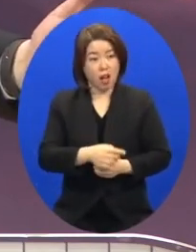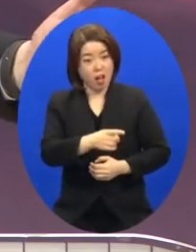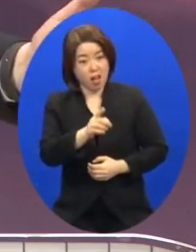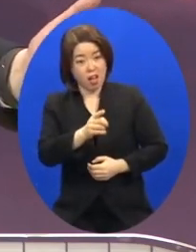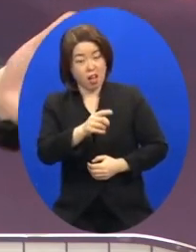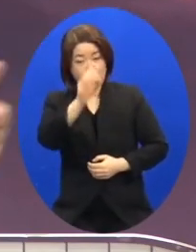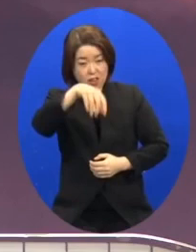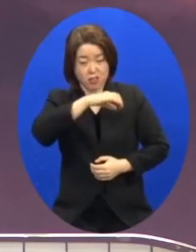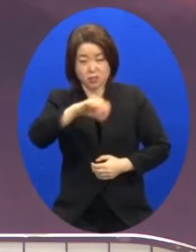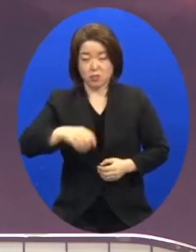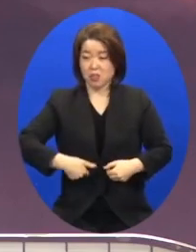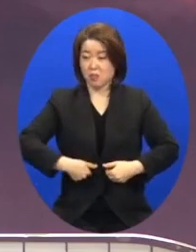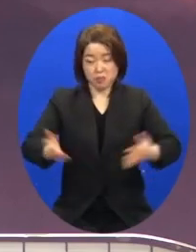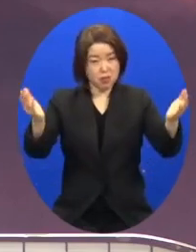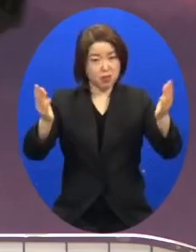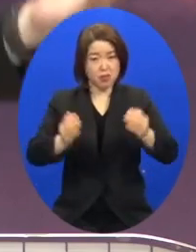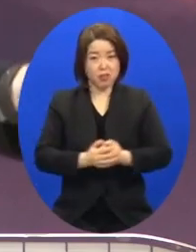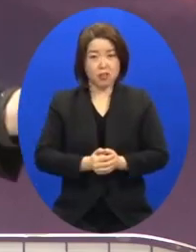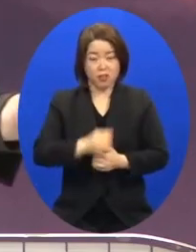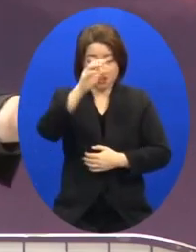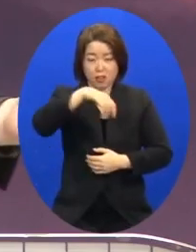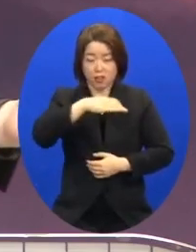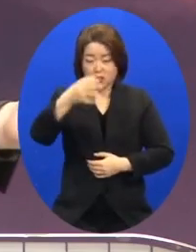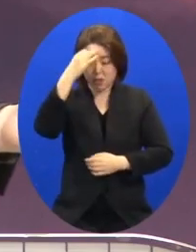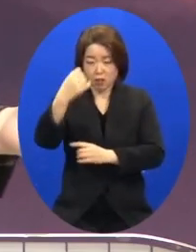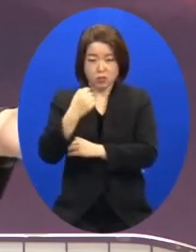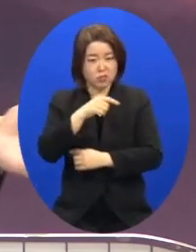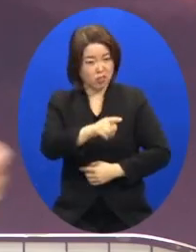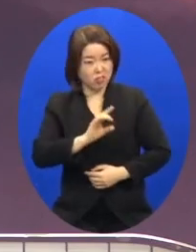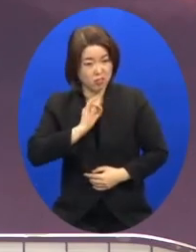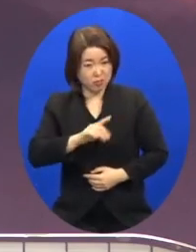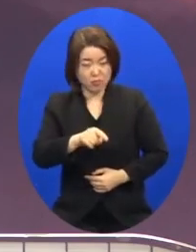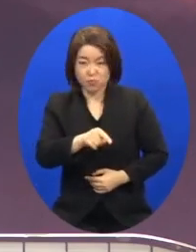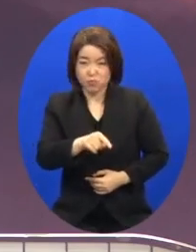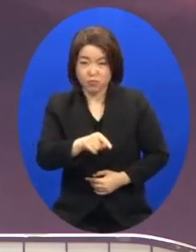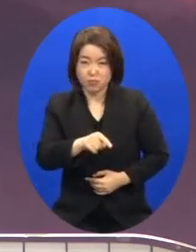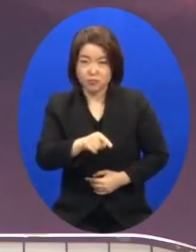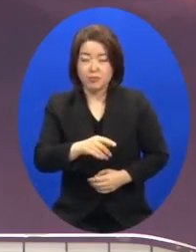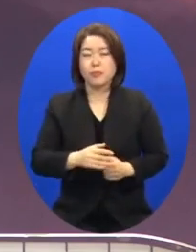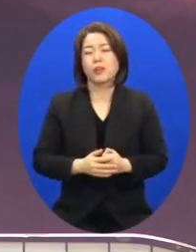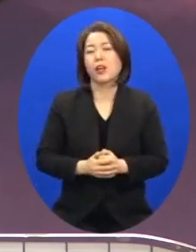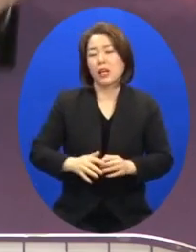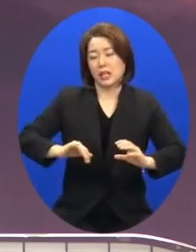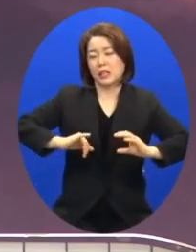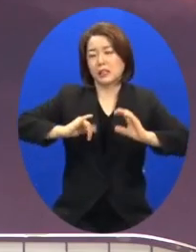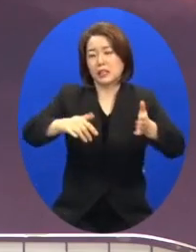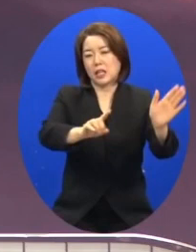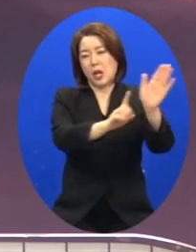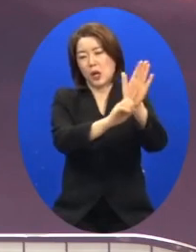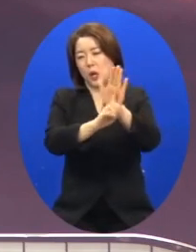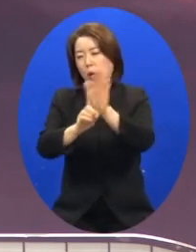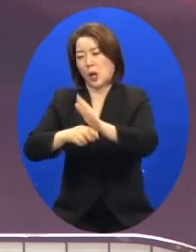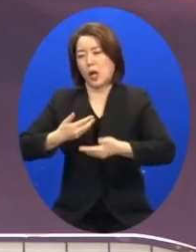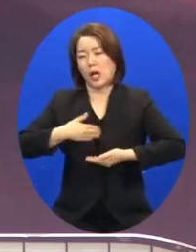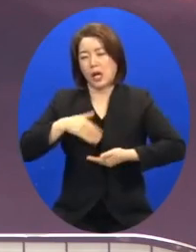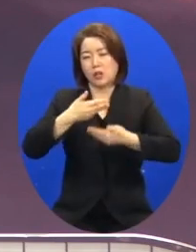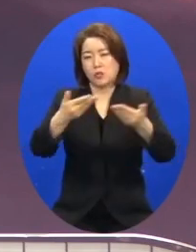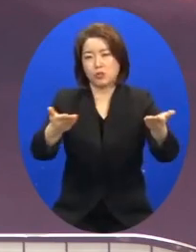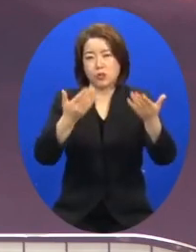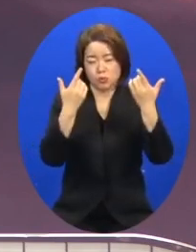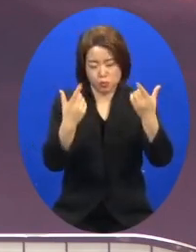l 십자가의 능력이 정도밖에 안 되네 세상에 닦아 광고하는 거죠